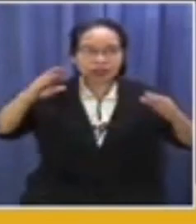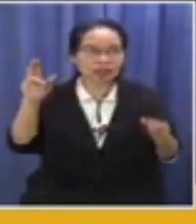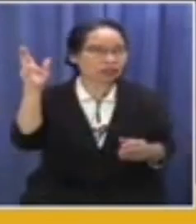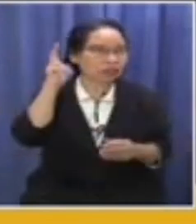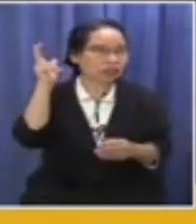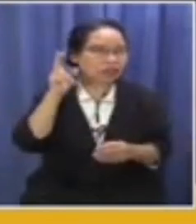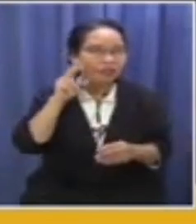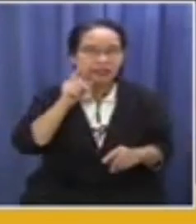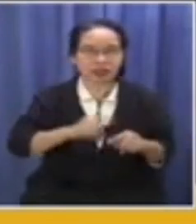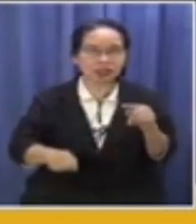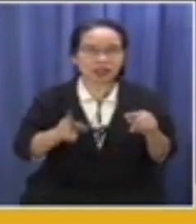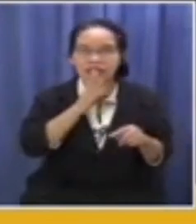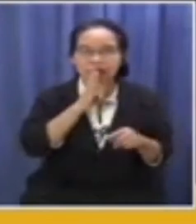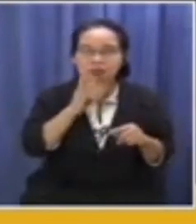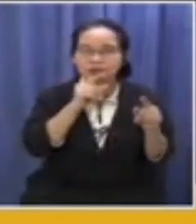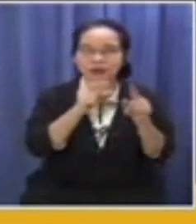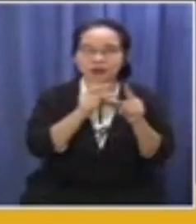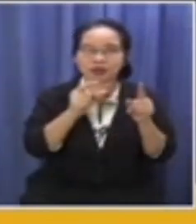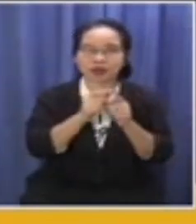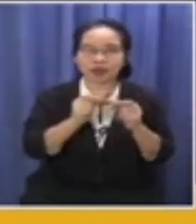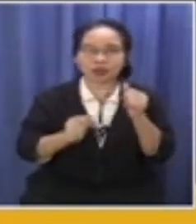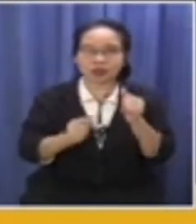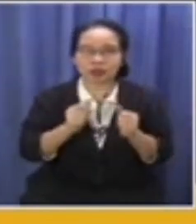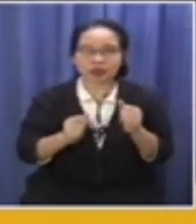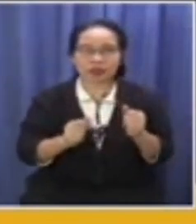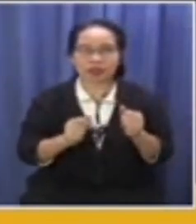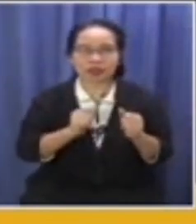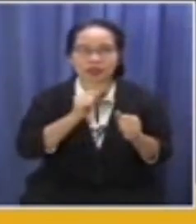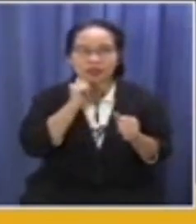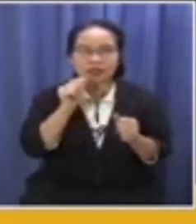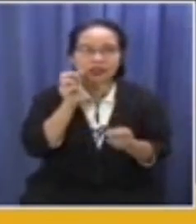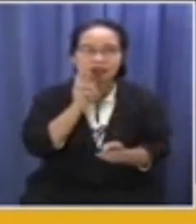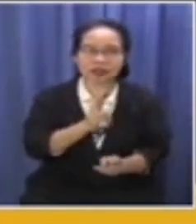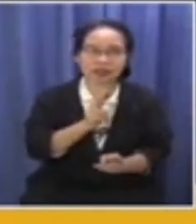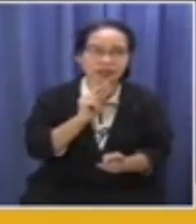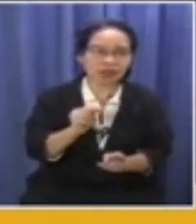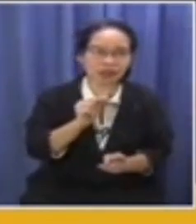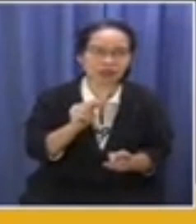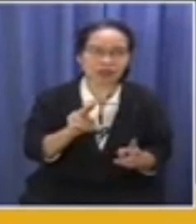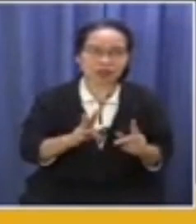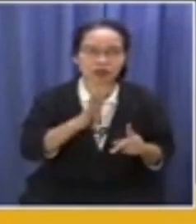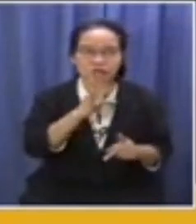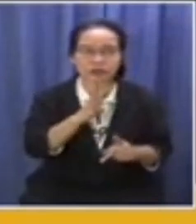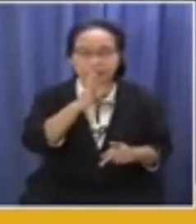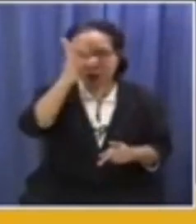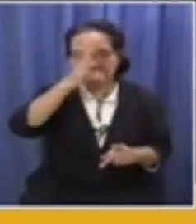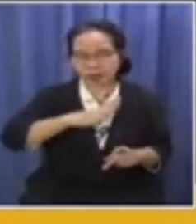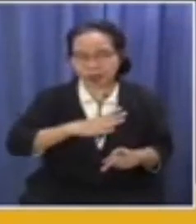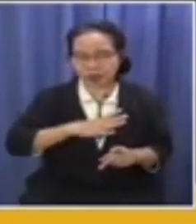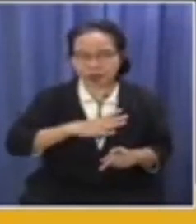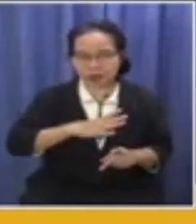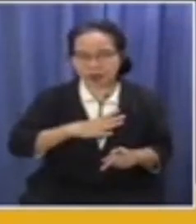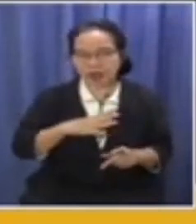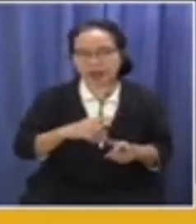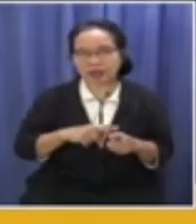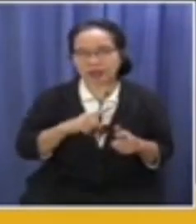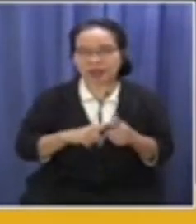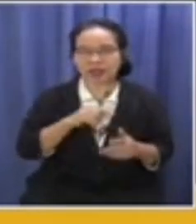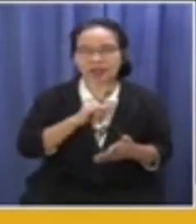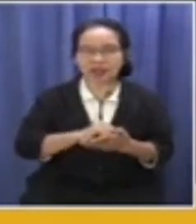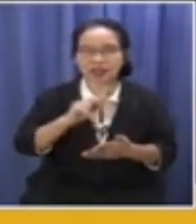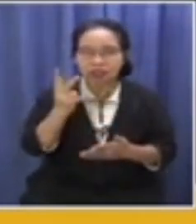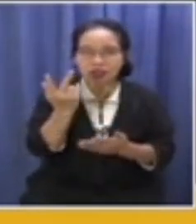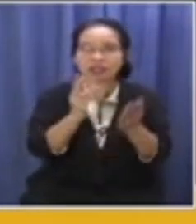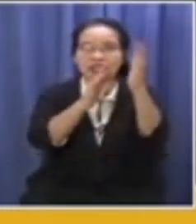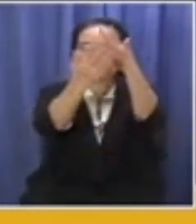nakarinig ng mga salitang di masayod na hindi nararapat salitain ng tao yun po palang